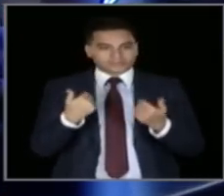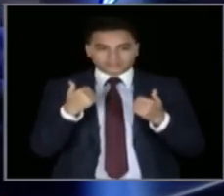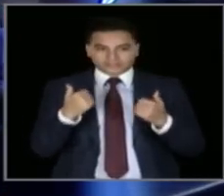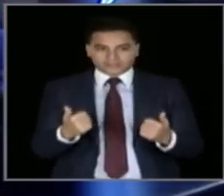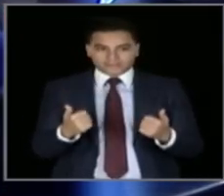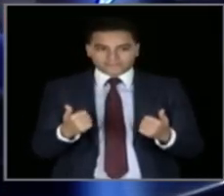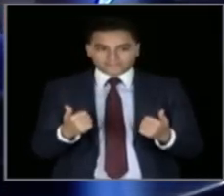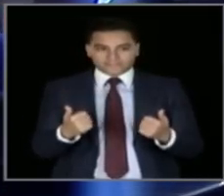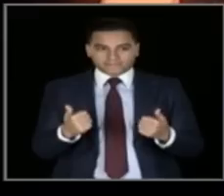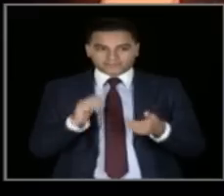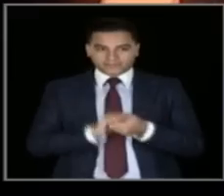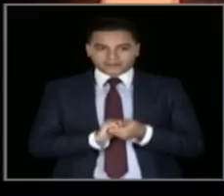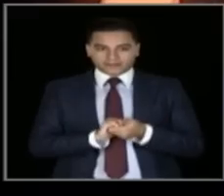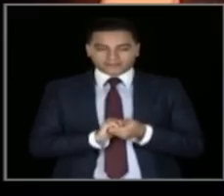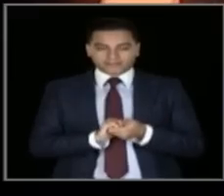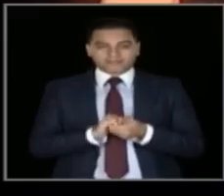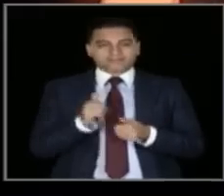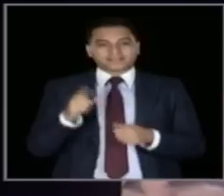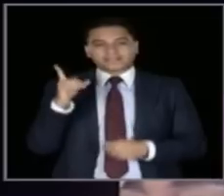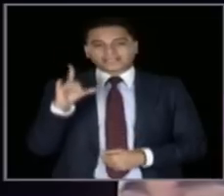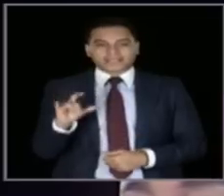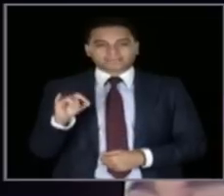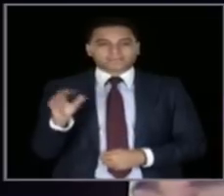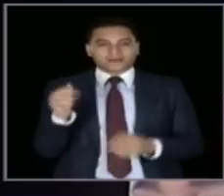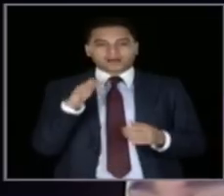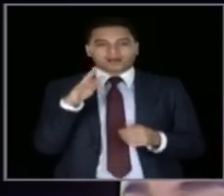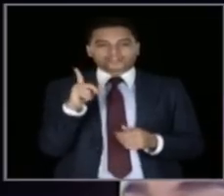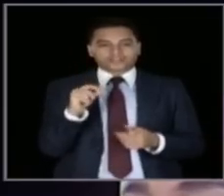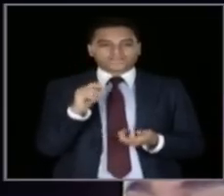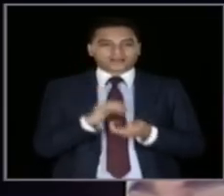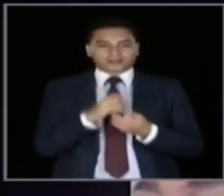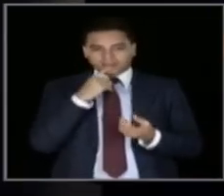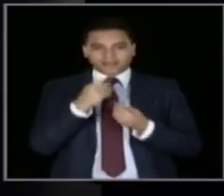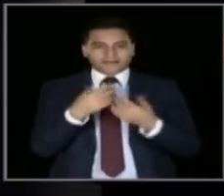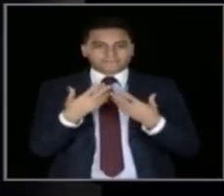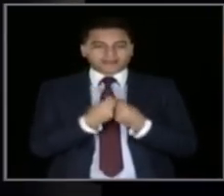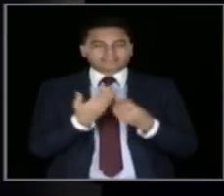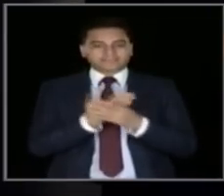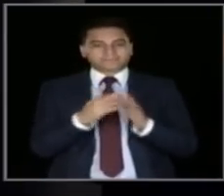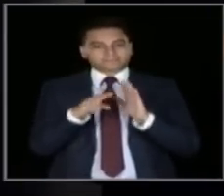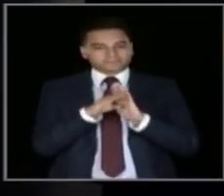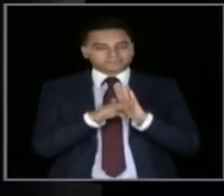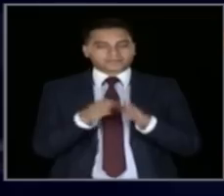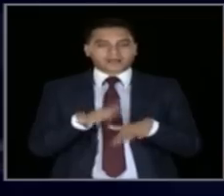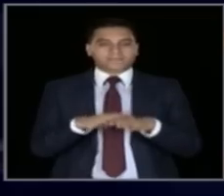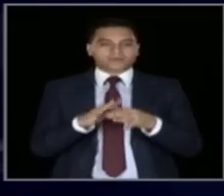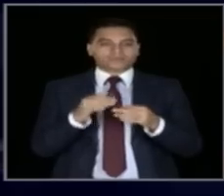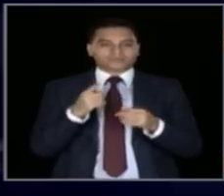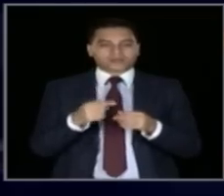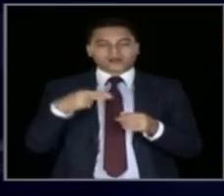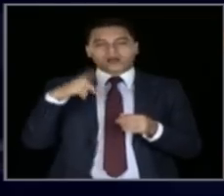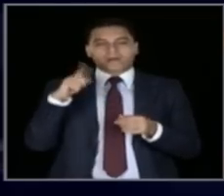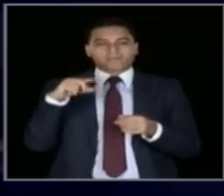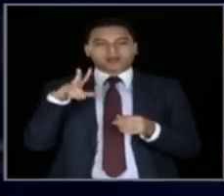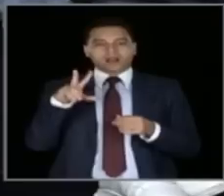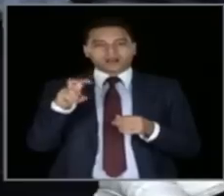الله. اتفقنا؟ ماشي. ريم اشرف هتتواصل معاك علشان نرتب الموضوع ده. ماشي. عبد الله، ازيك